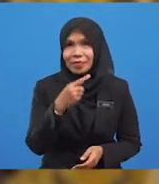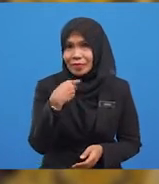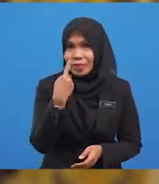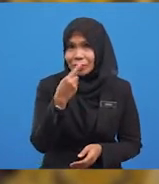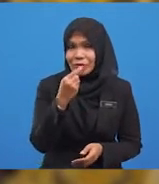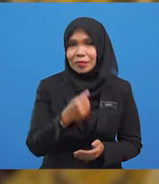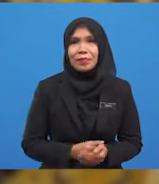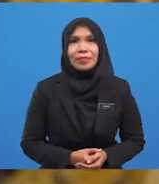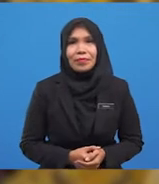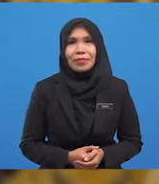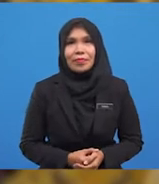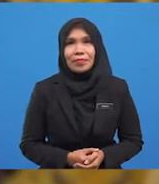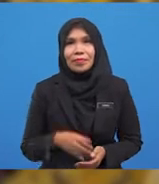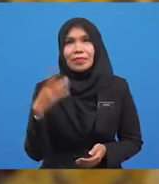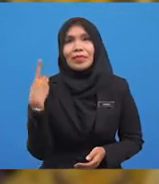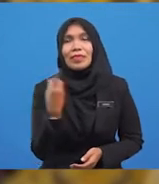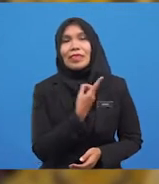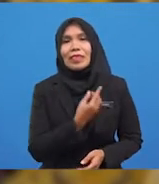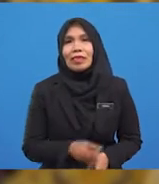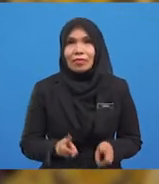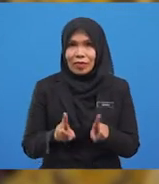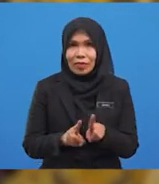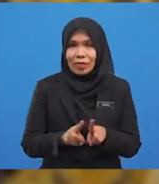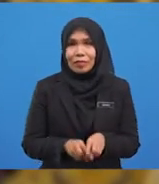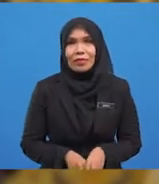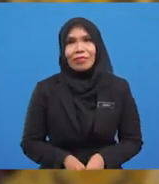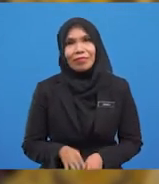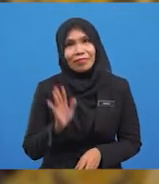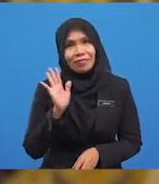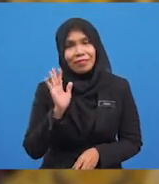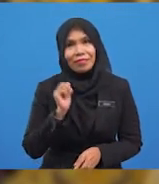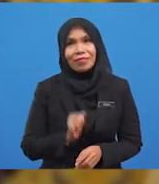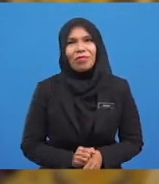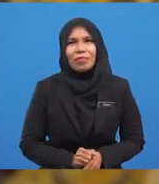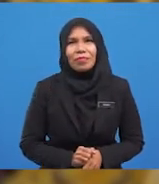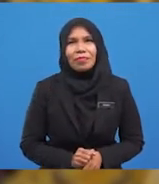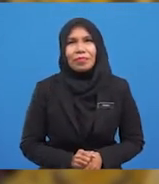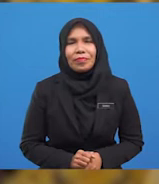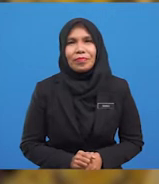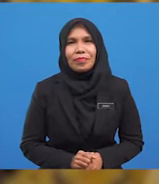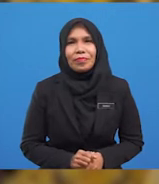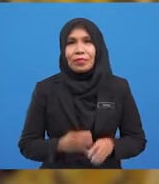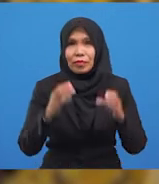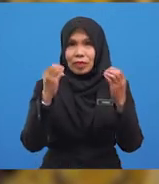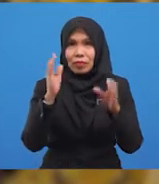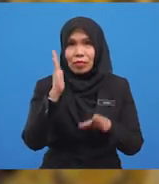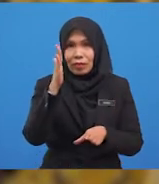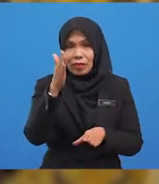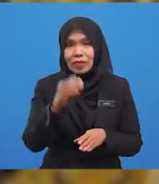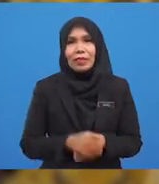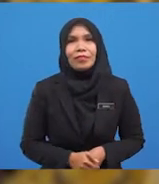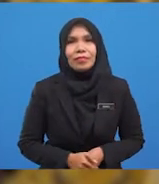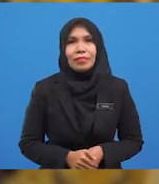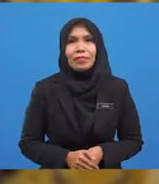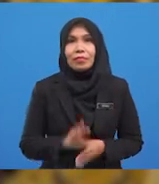Siapakah beliau? Kita sama-sama nantikan. Pada kali ini, cikgu akan memperkenalkan